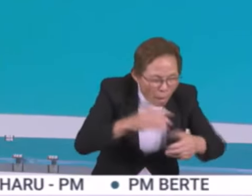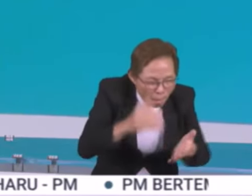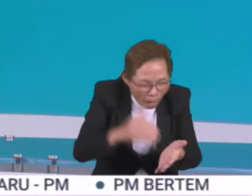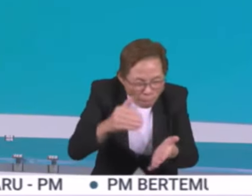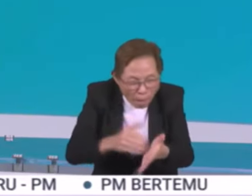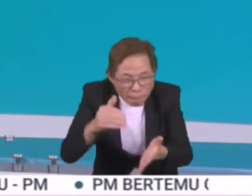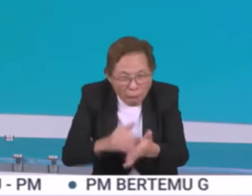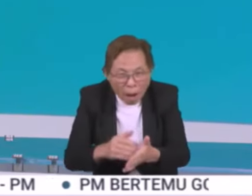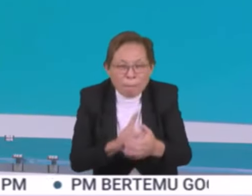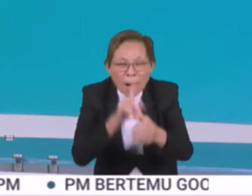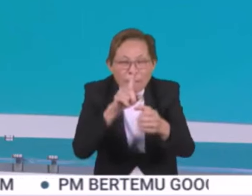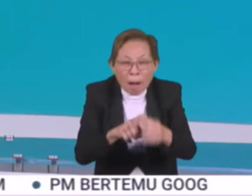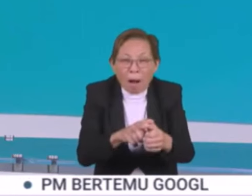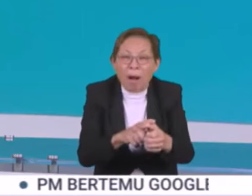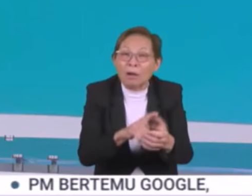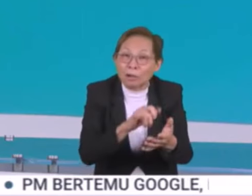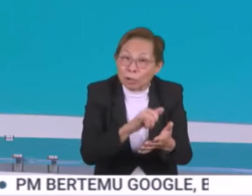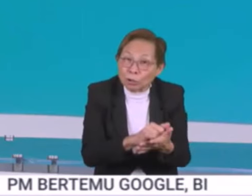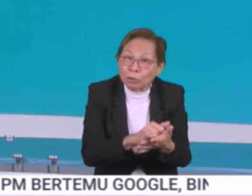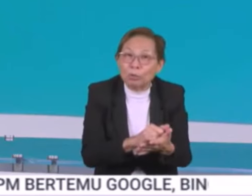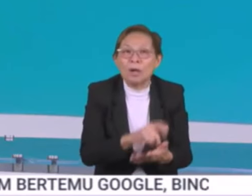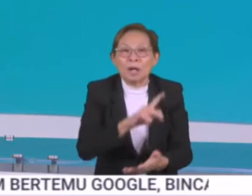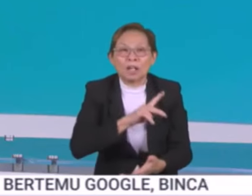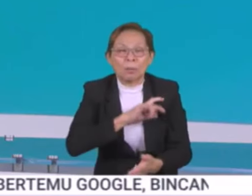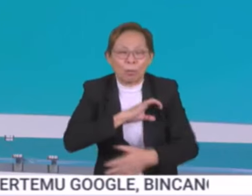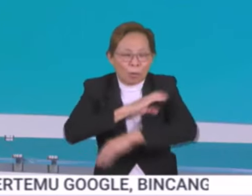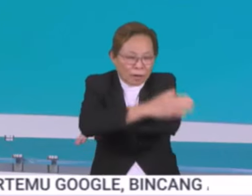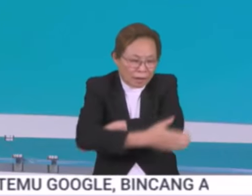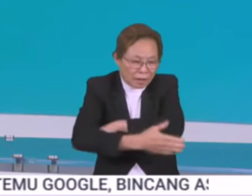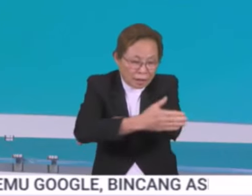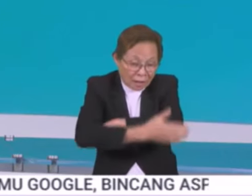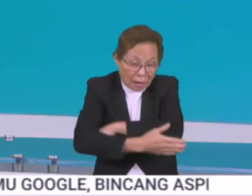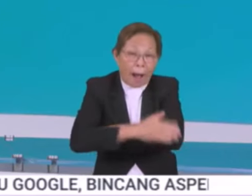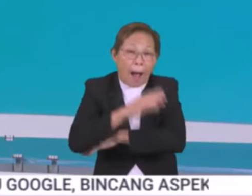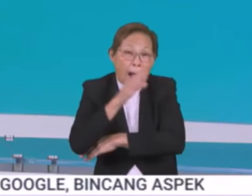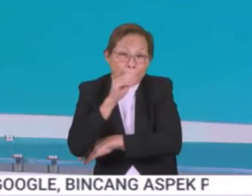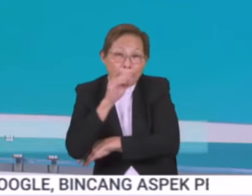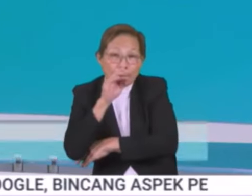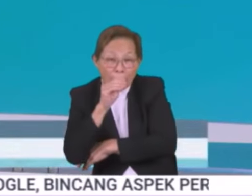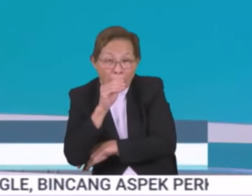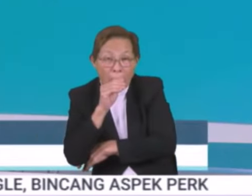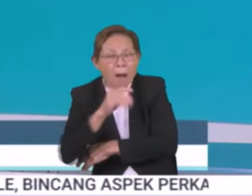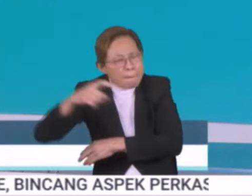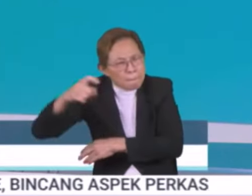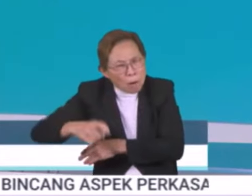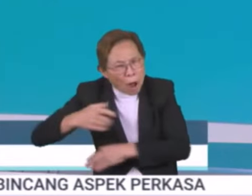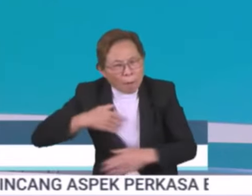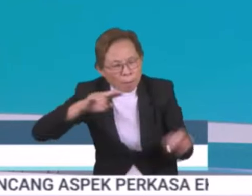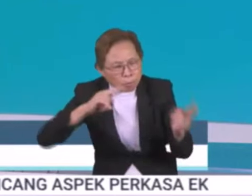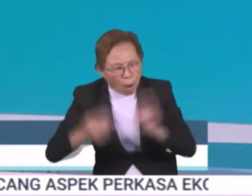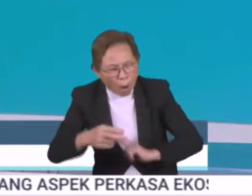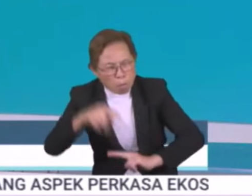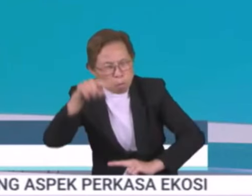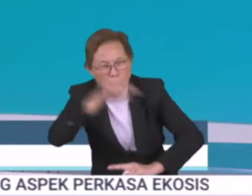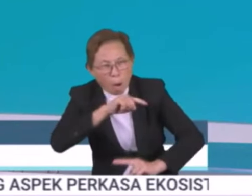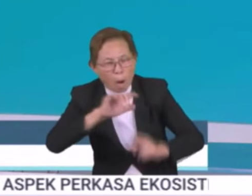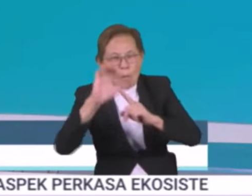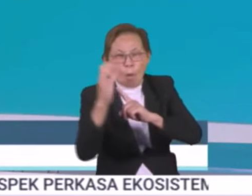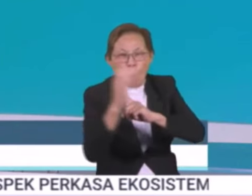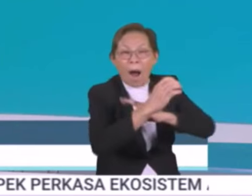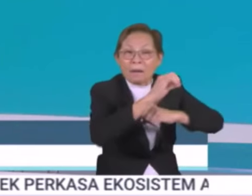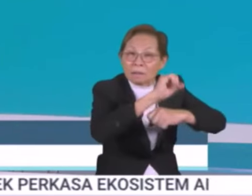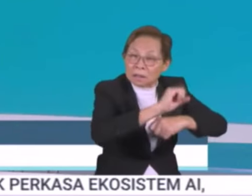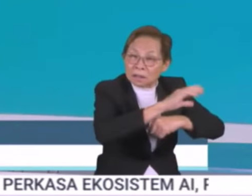kali mengenai perkara berkenaan. Tegas Ketua Polis Negara Datuk Seri Razaluddin Hussein, perlu ada perubahan drastik terhadap budaya